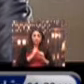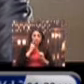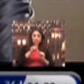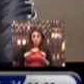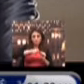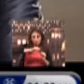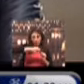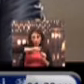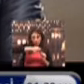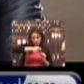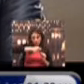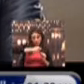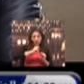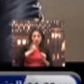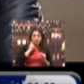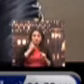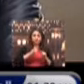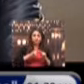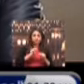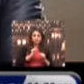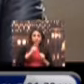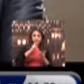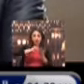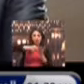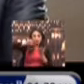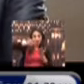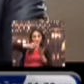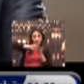السيارة. ده فندم بيبعت 4 رسائل في